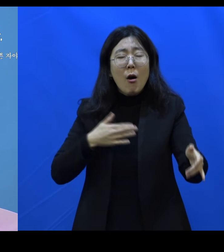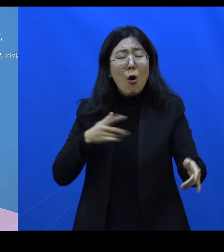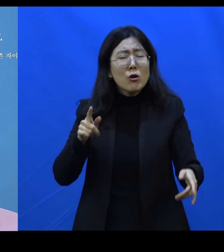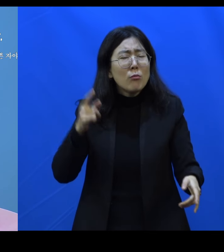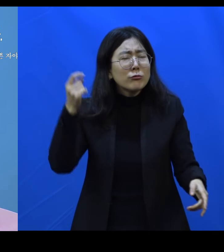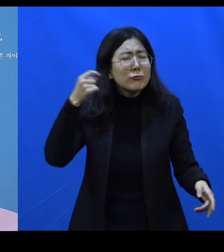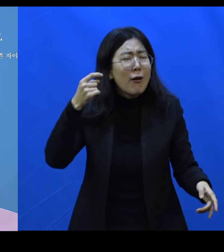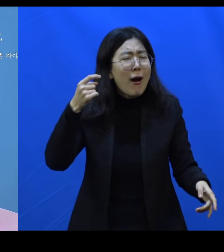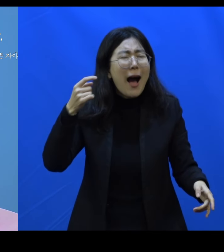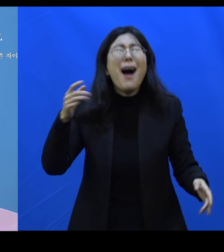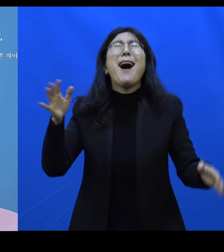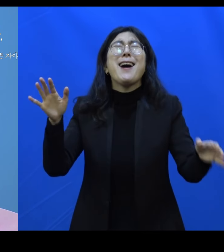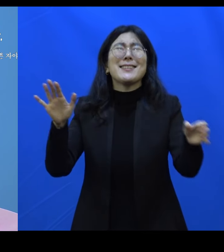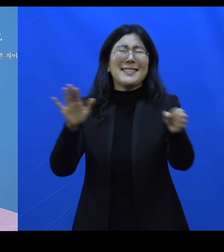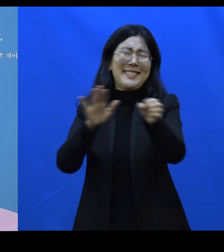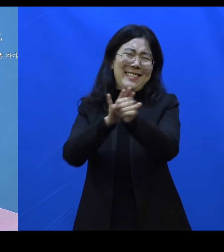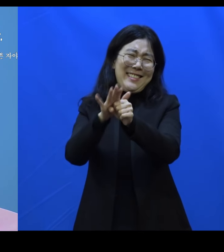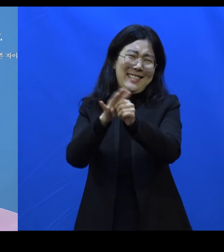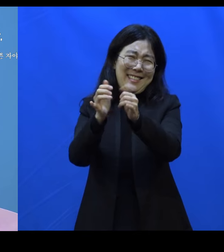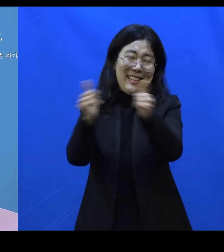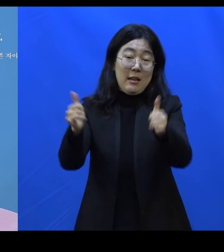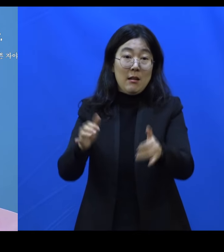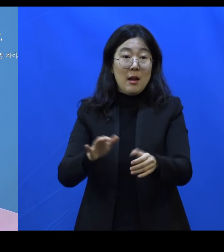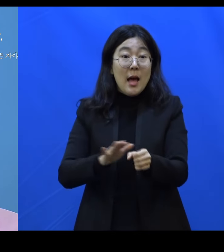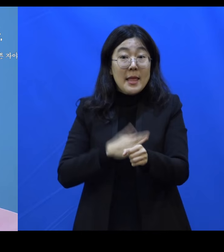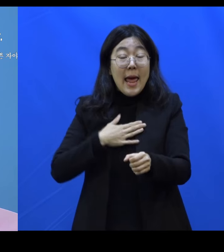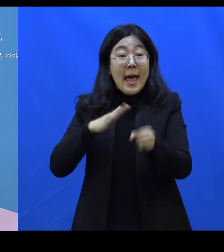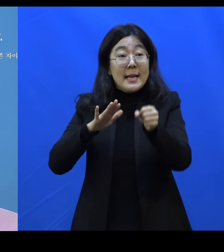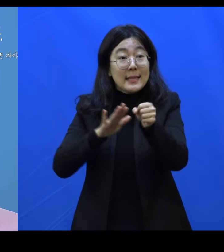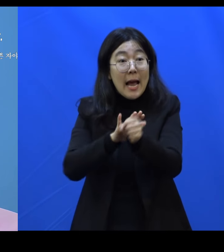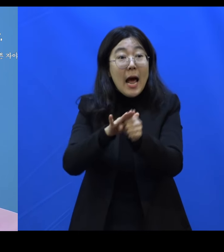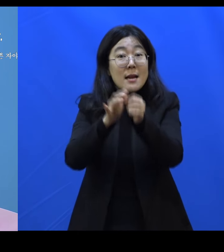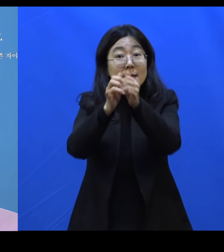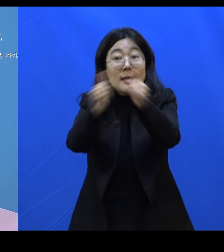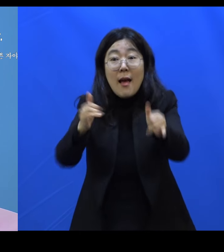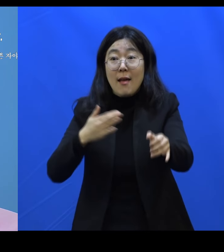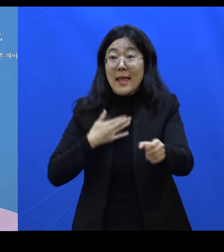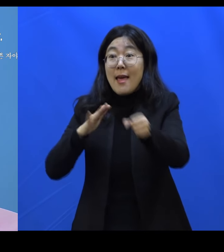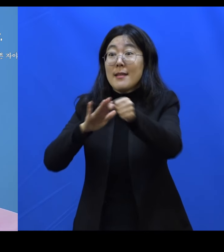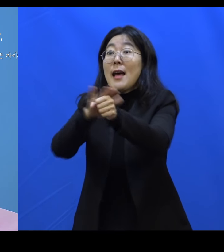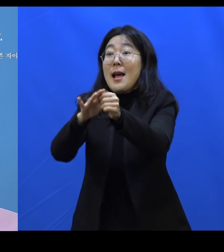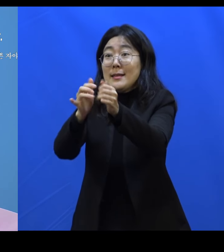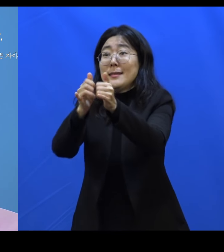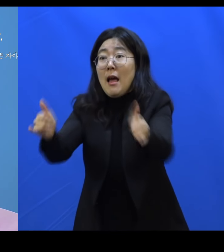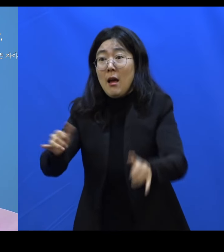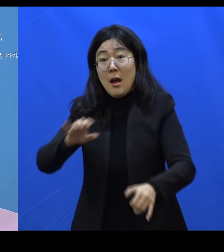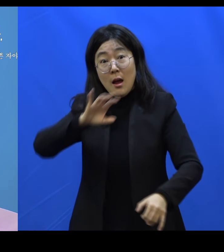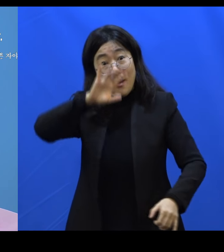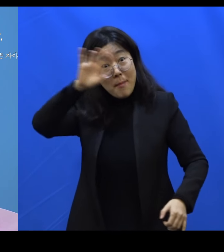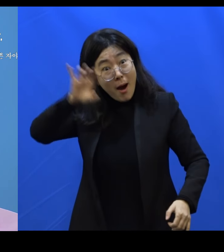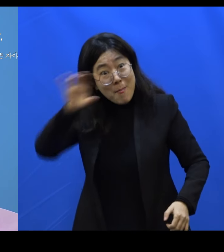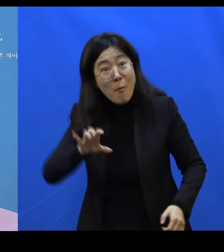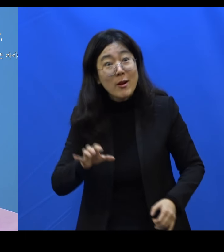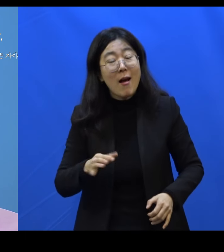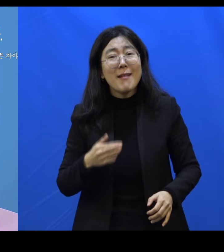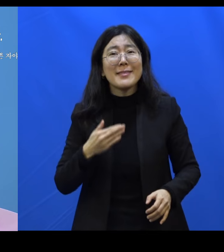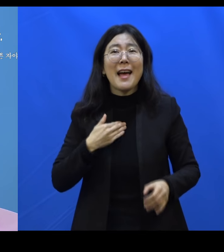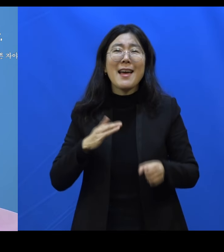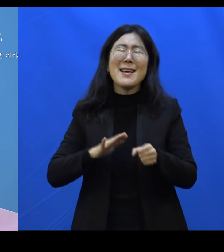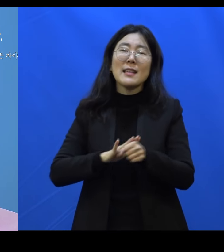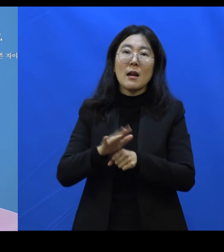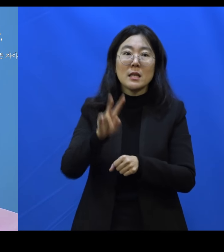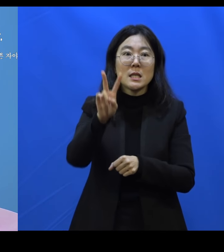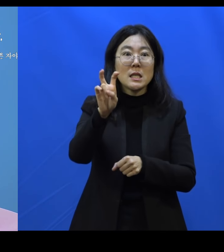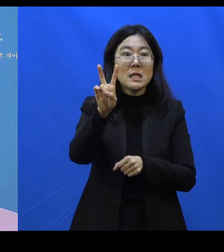나의 사랑. 아가스에서 계속 나오는 겁니다. 내 사랑하는 자 22회, 나의 사랑